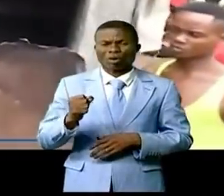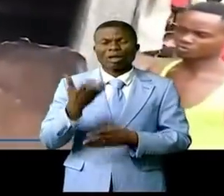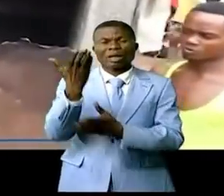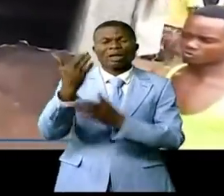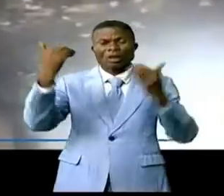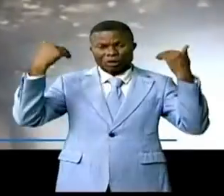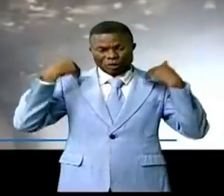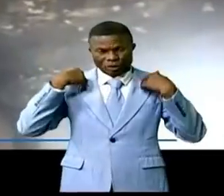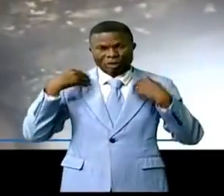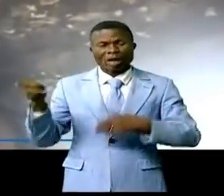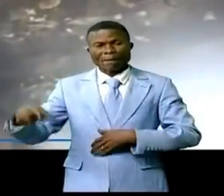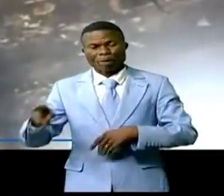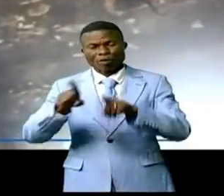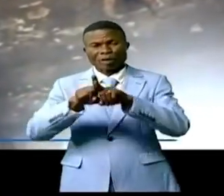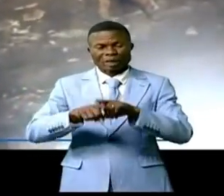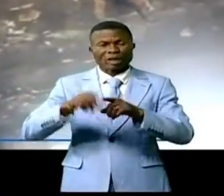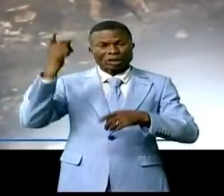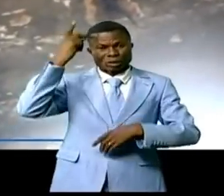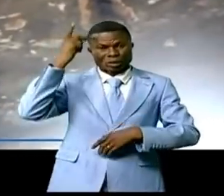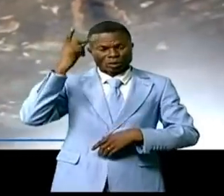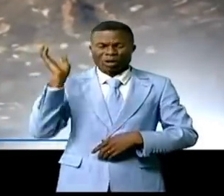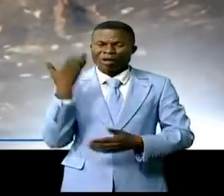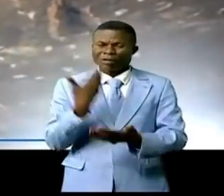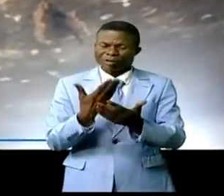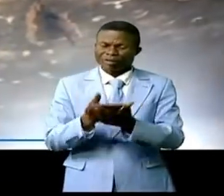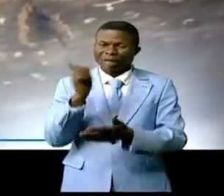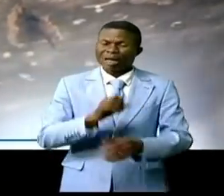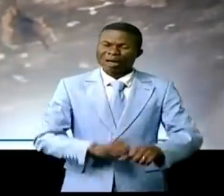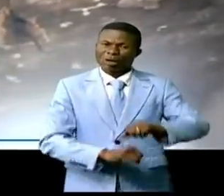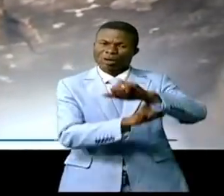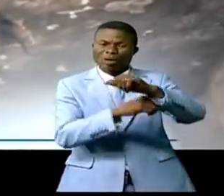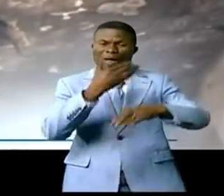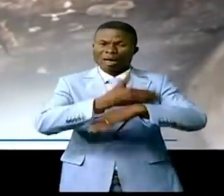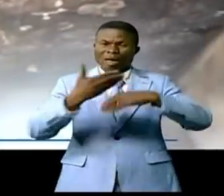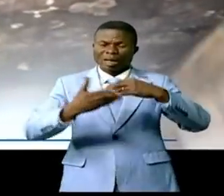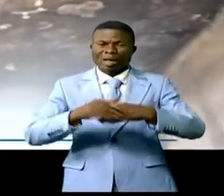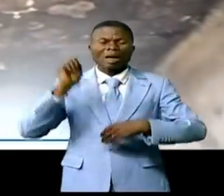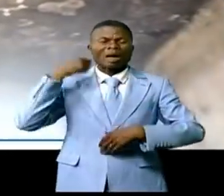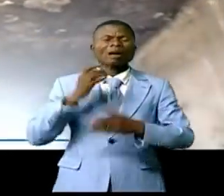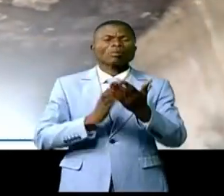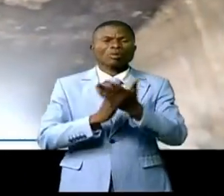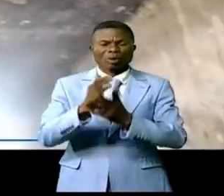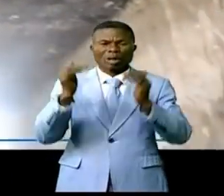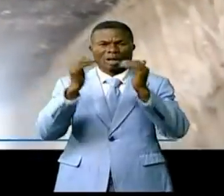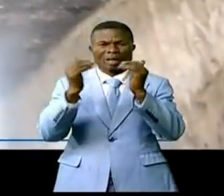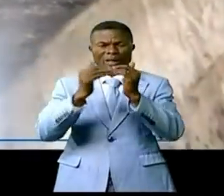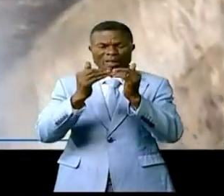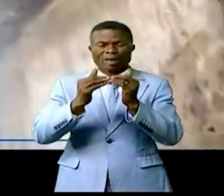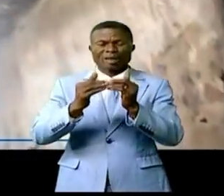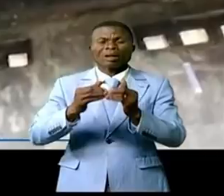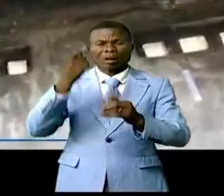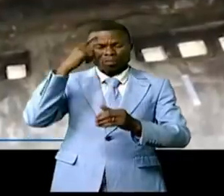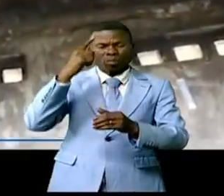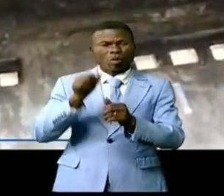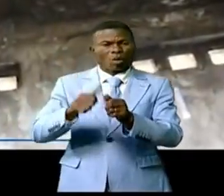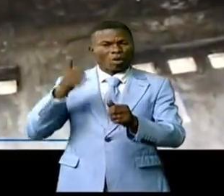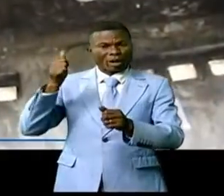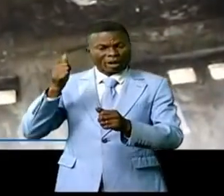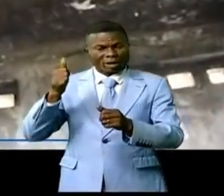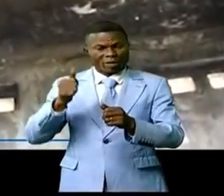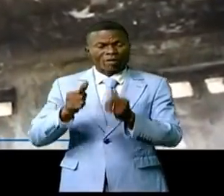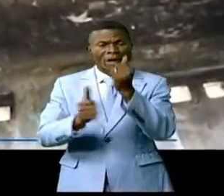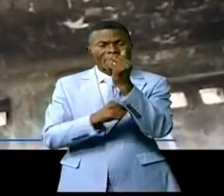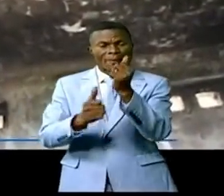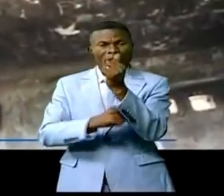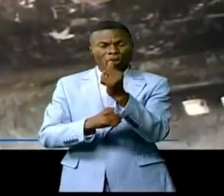nationales que provinciales de venir vite au secours de celles-ci en construisant une prison digne et conforme aux normes afin d'éviter non seulement les évasions